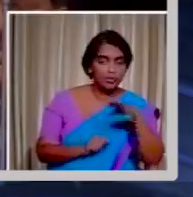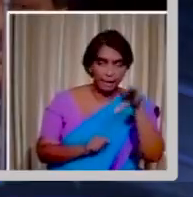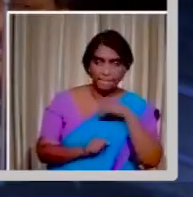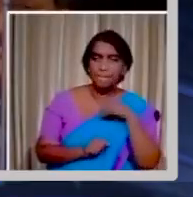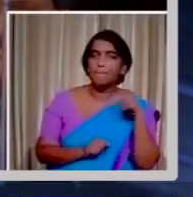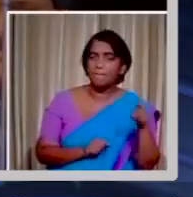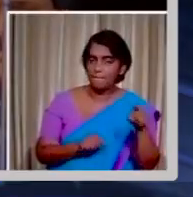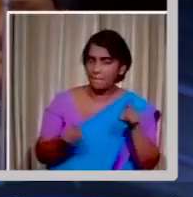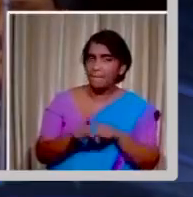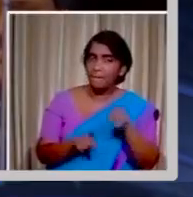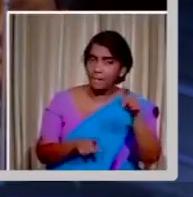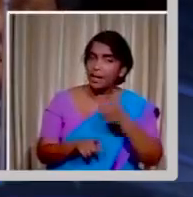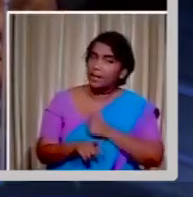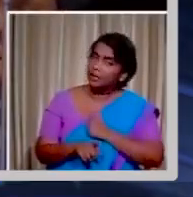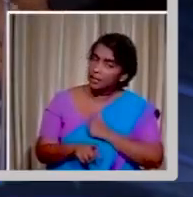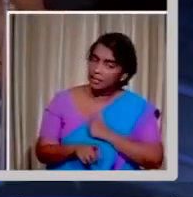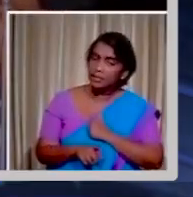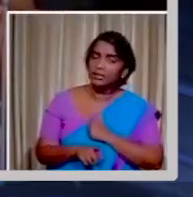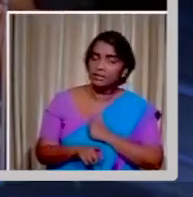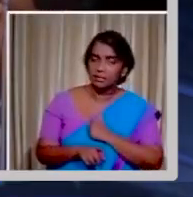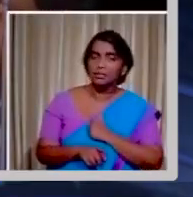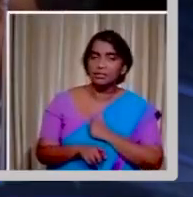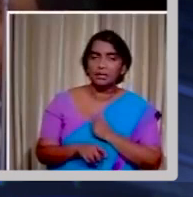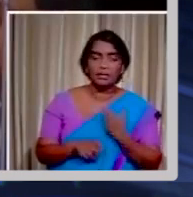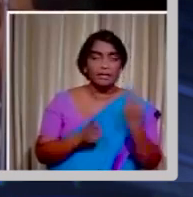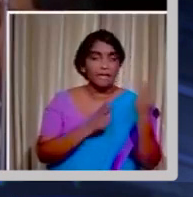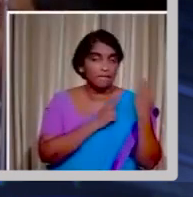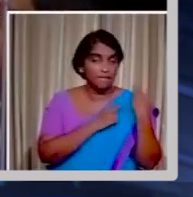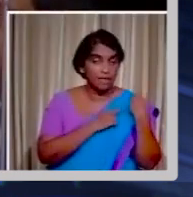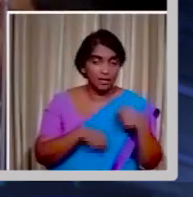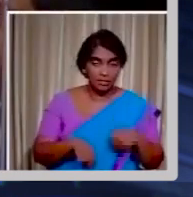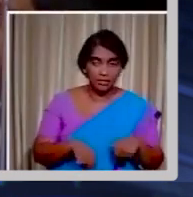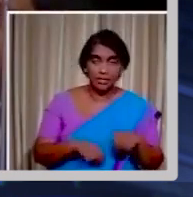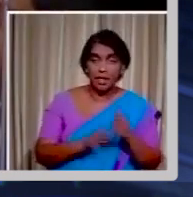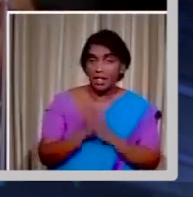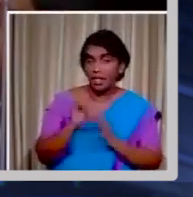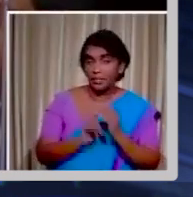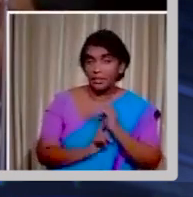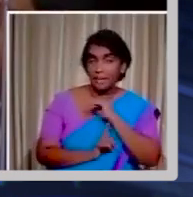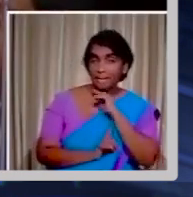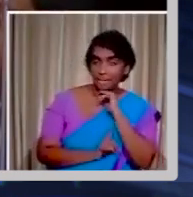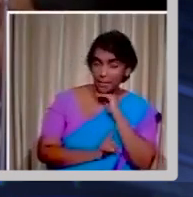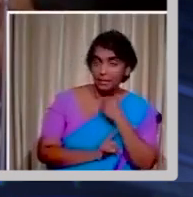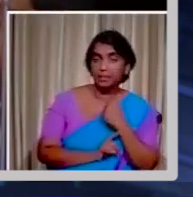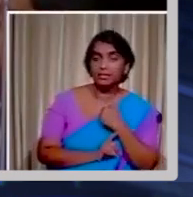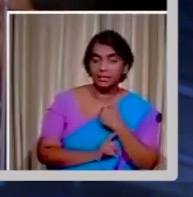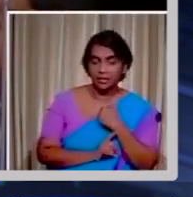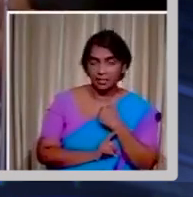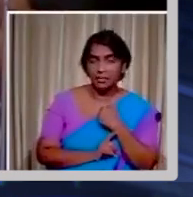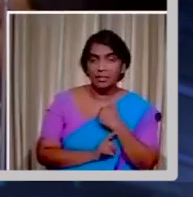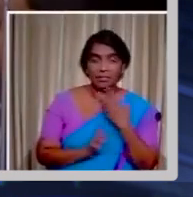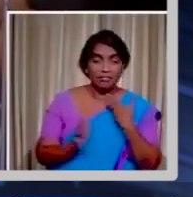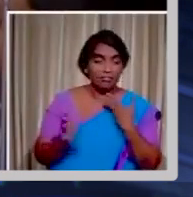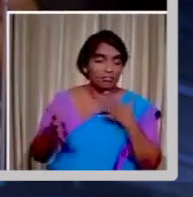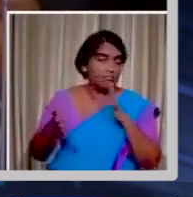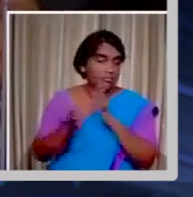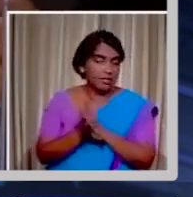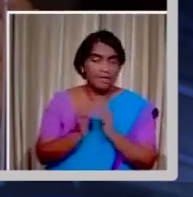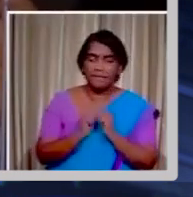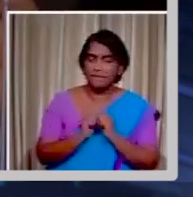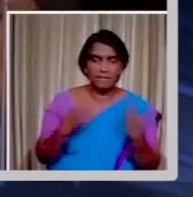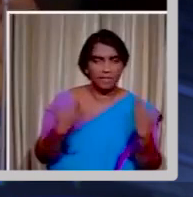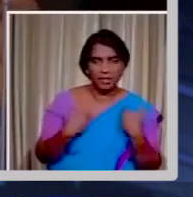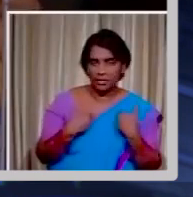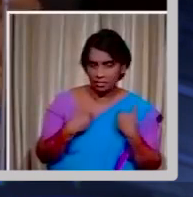நாட்டை வந்தடைந்துள்ள சூப்பர் டீசல் கப்பலிலிருந்து சூப்பர் டீசலை தரையிறக்கும் பணிகள் சற்று முன்னர் ஆரம்பிக்கப்பட்டுள்ளதாக எரிசக்தி அமைச்சர் கஞ்சன